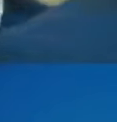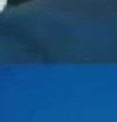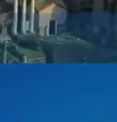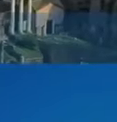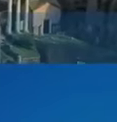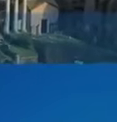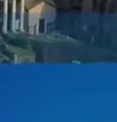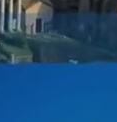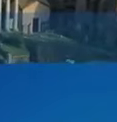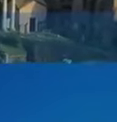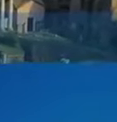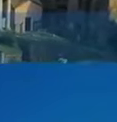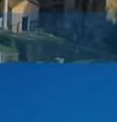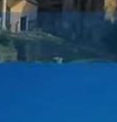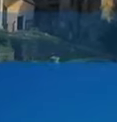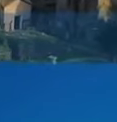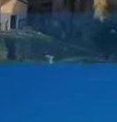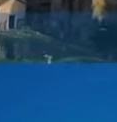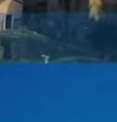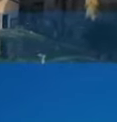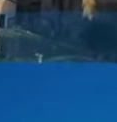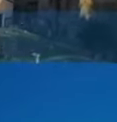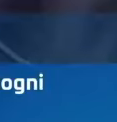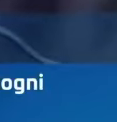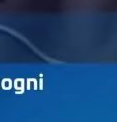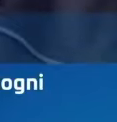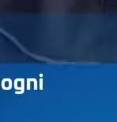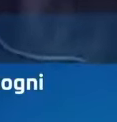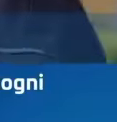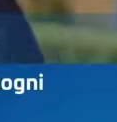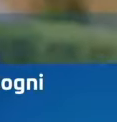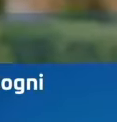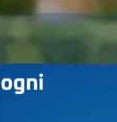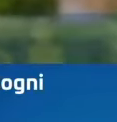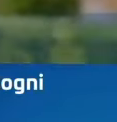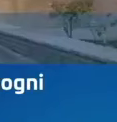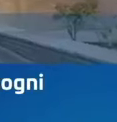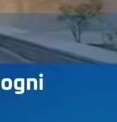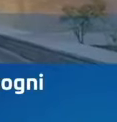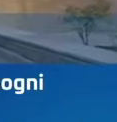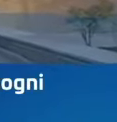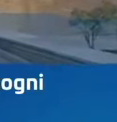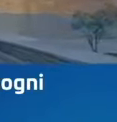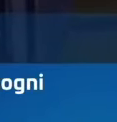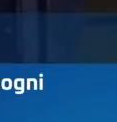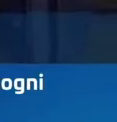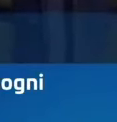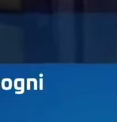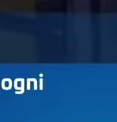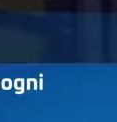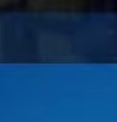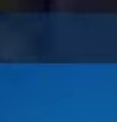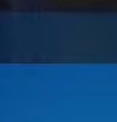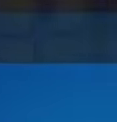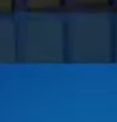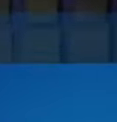Dopo oltre 12 anni, una conferenza sulle dipendenze che mette al centro i fatti, le persone, i